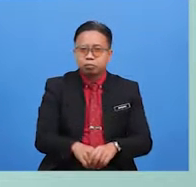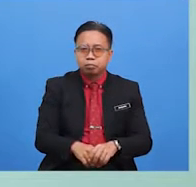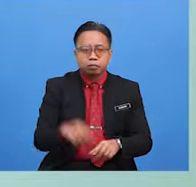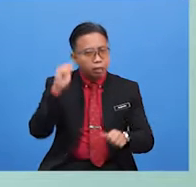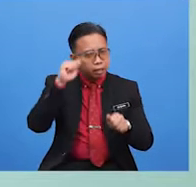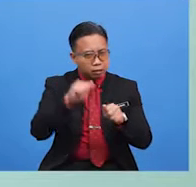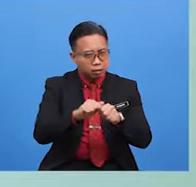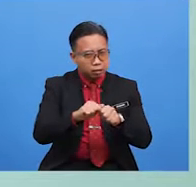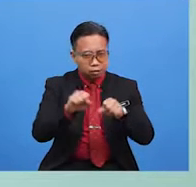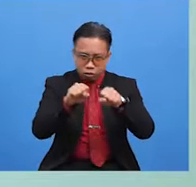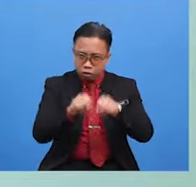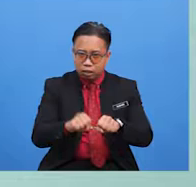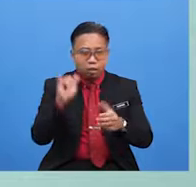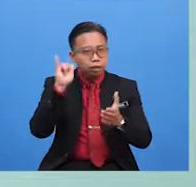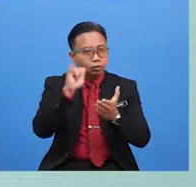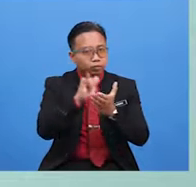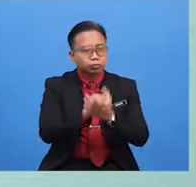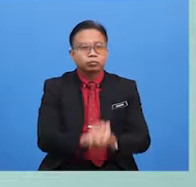ingatkan syarat-syarat tersebut?